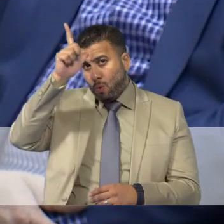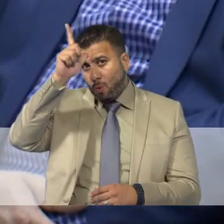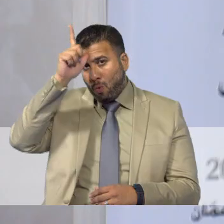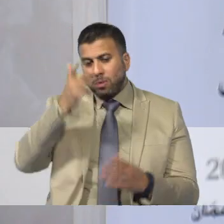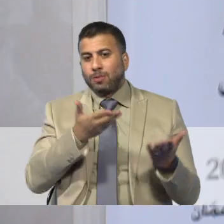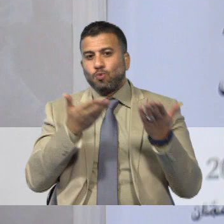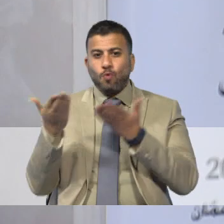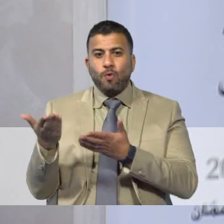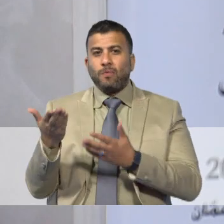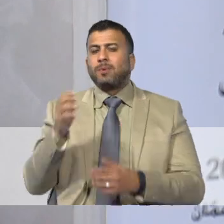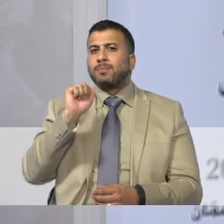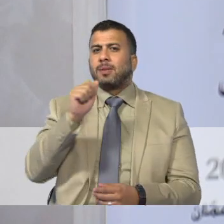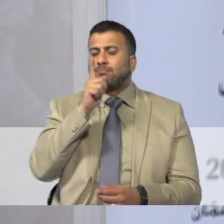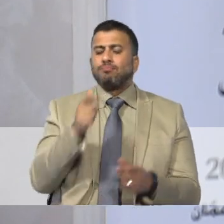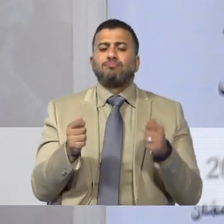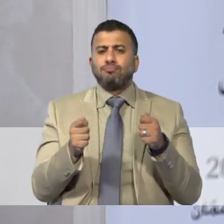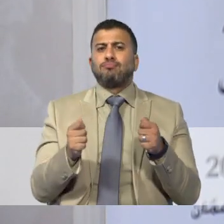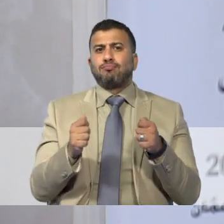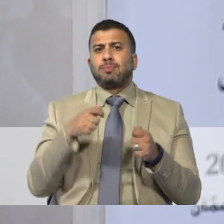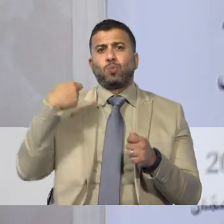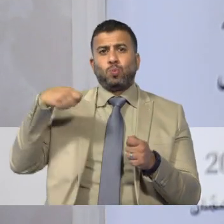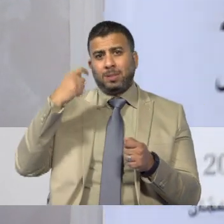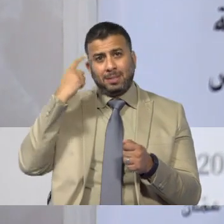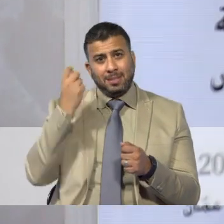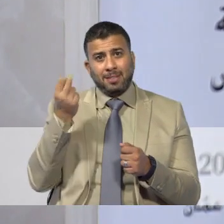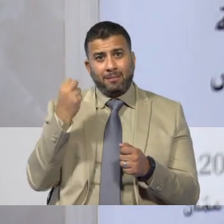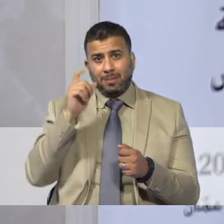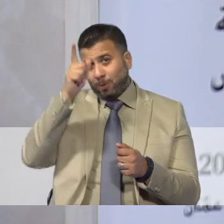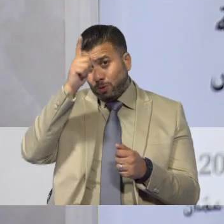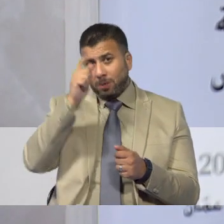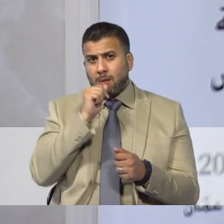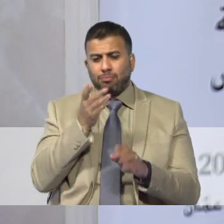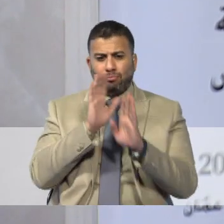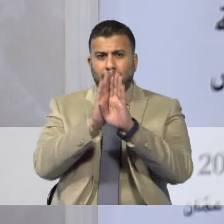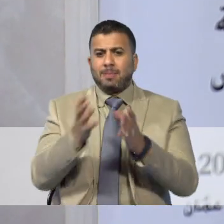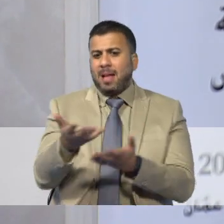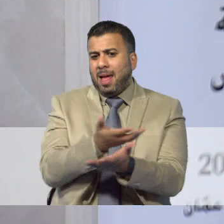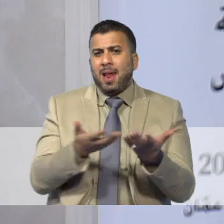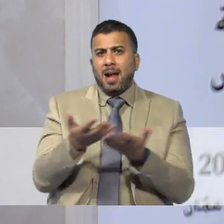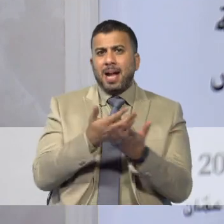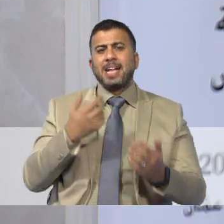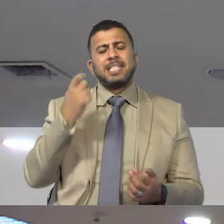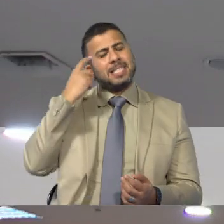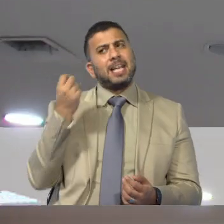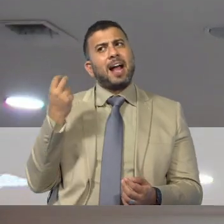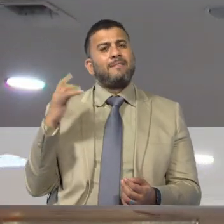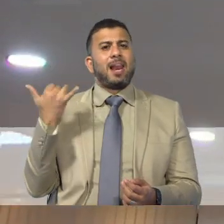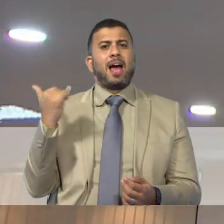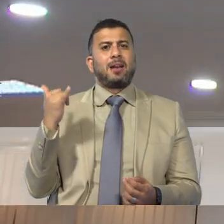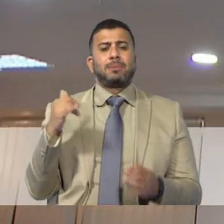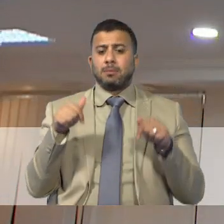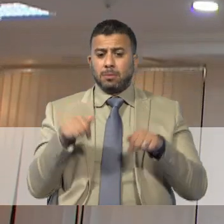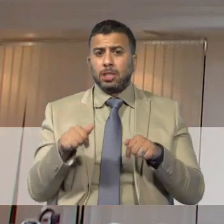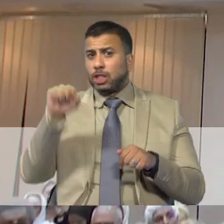للسرد، وأشاد معاليه بجهود حاكم الشارقة في دعم الحراك الثقافي العربي وكيف